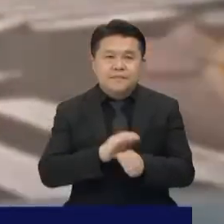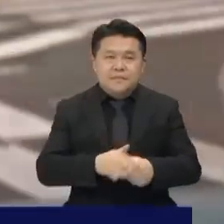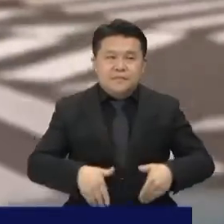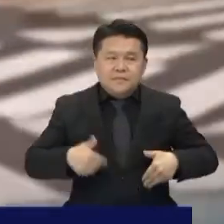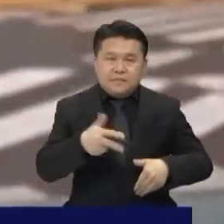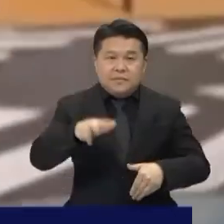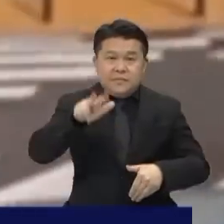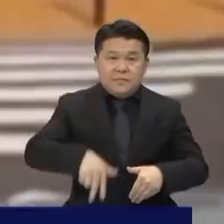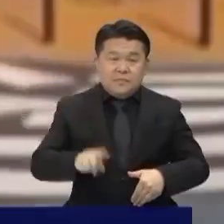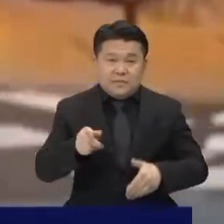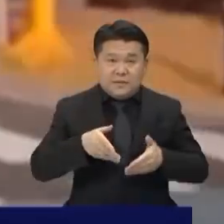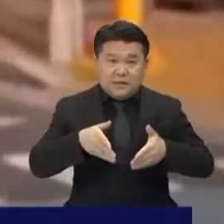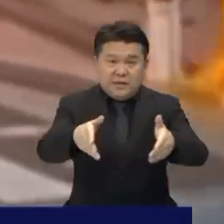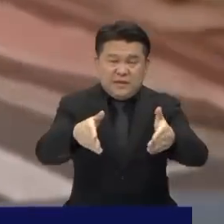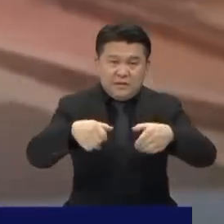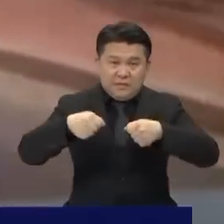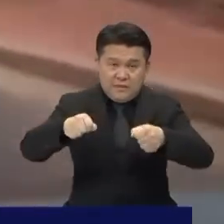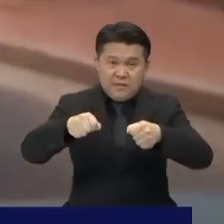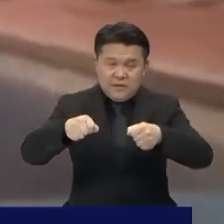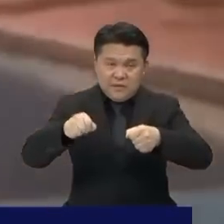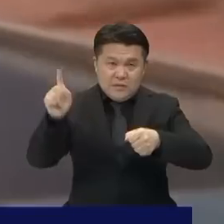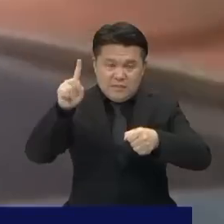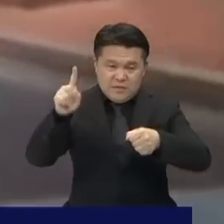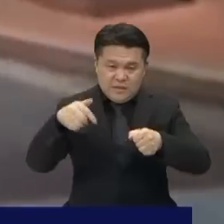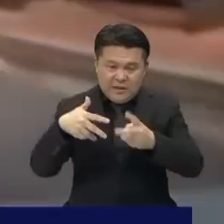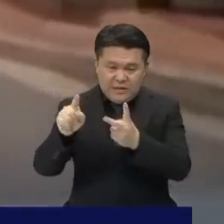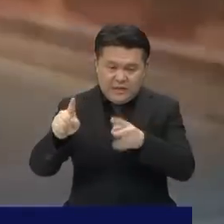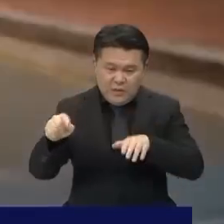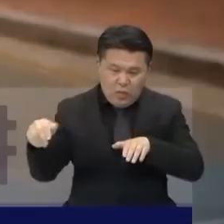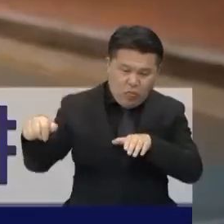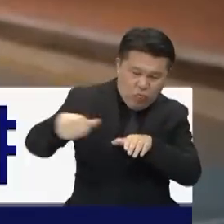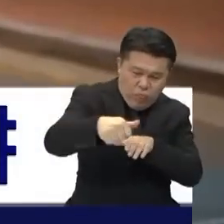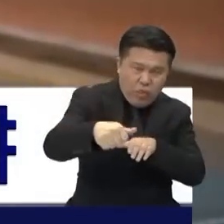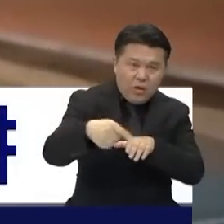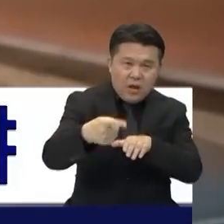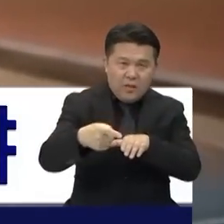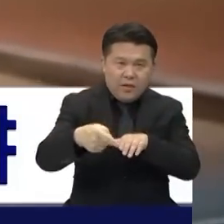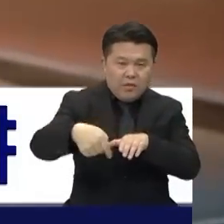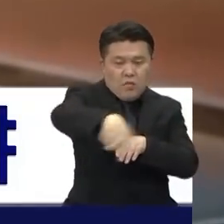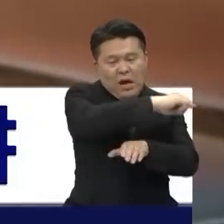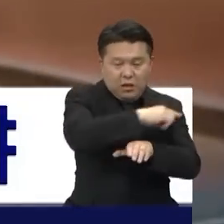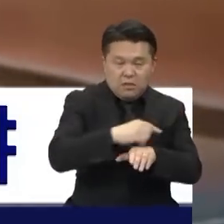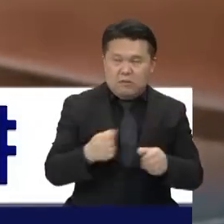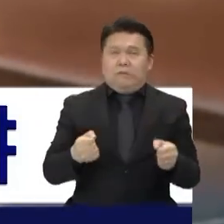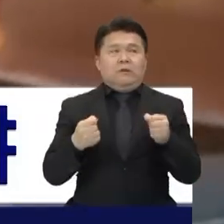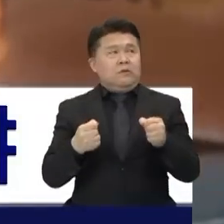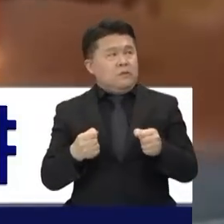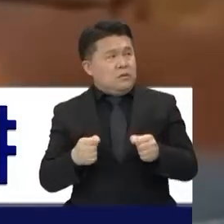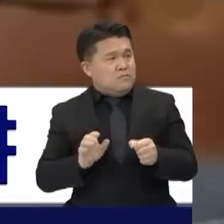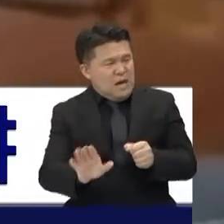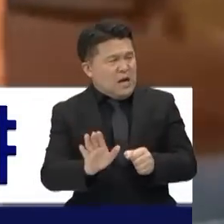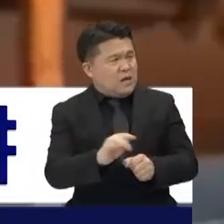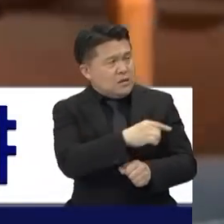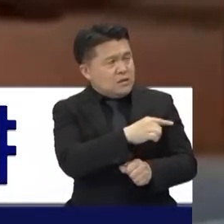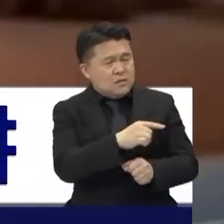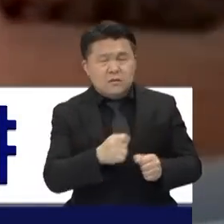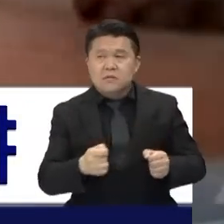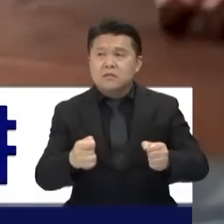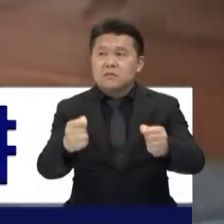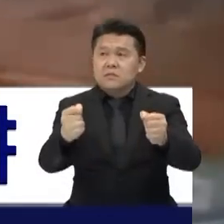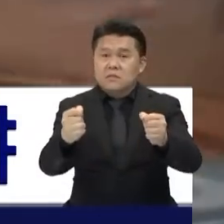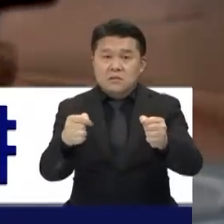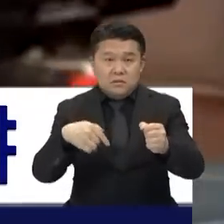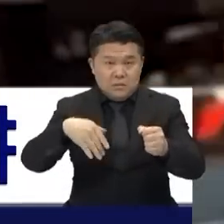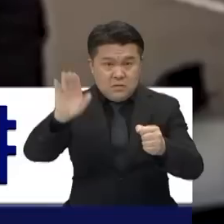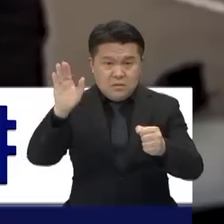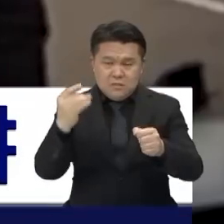경남 진주의 한 도로, 배달 오토바이가 2차로에서 끼어들더니 갑자기 좌회전을 시도합니다. 놀란 차량 운전자가